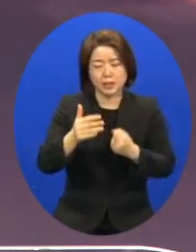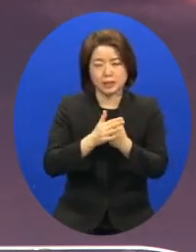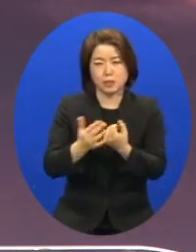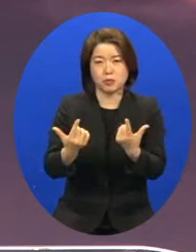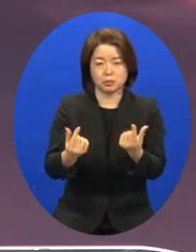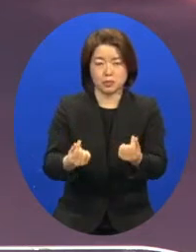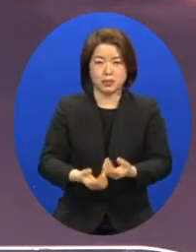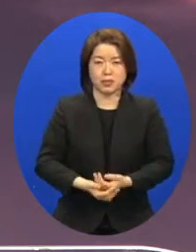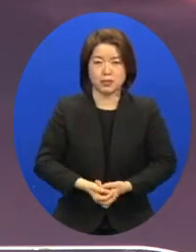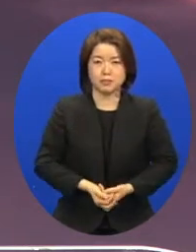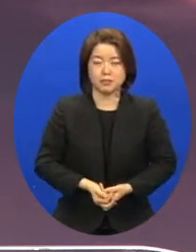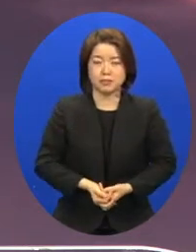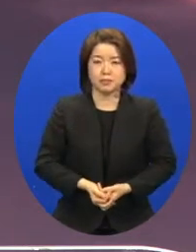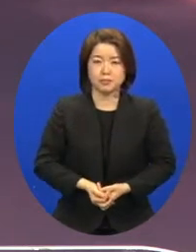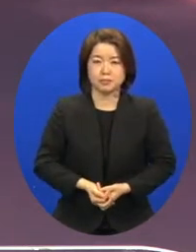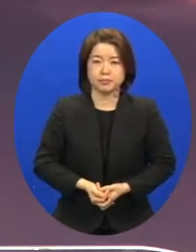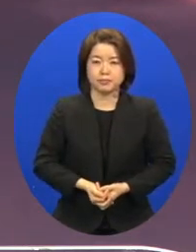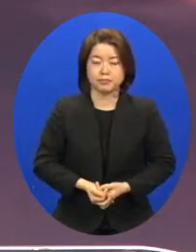그렇습니다.